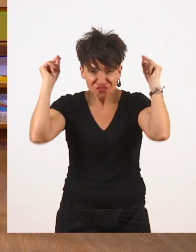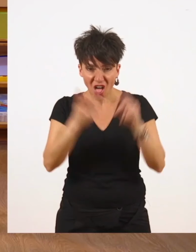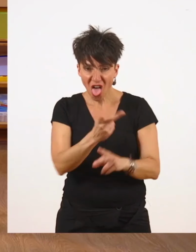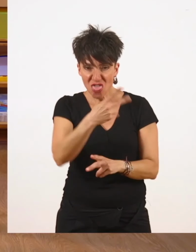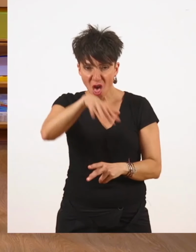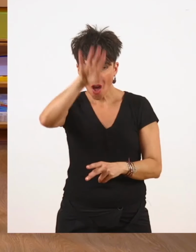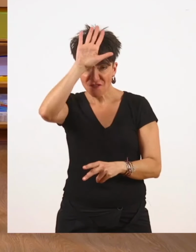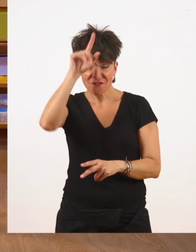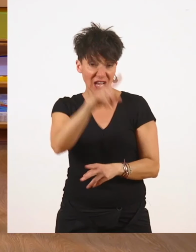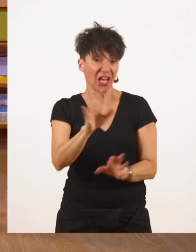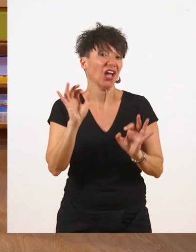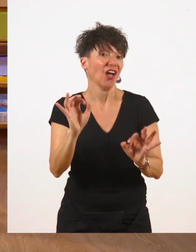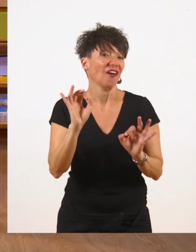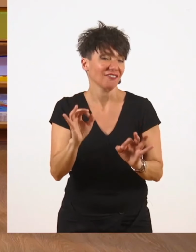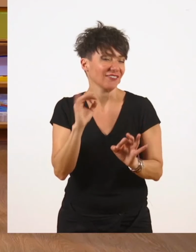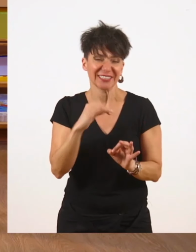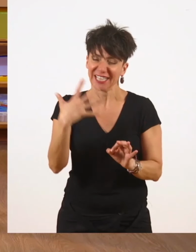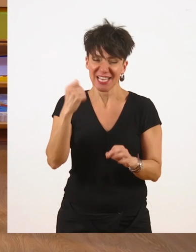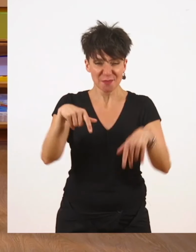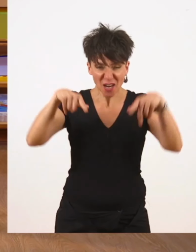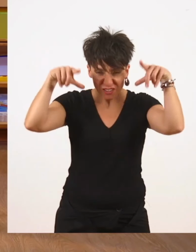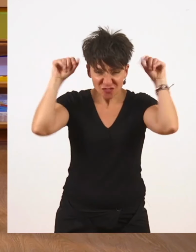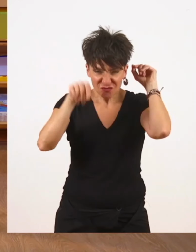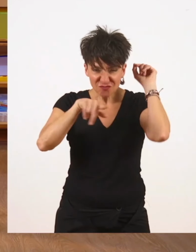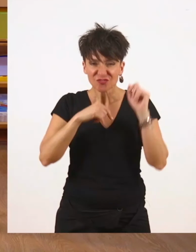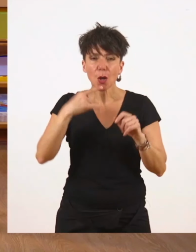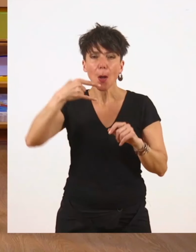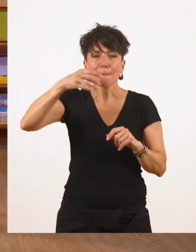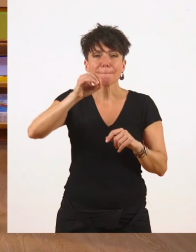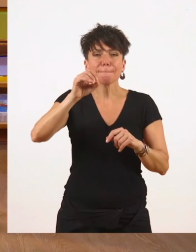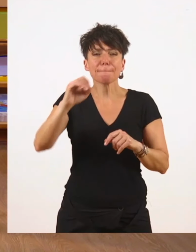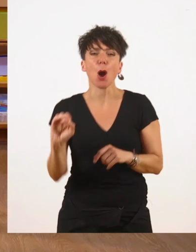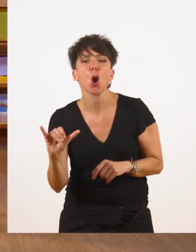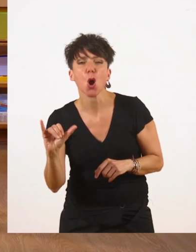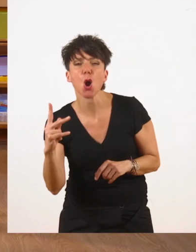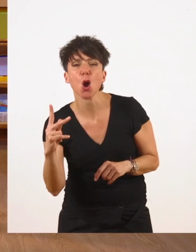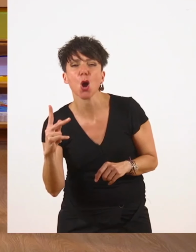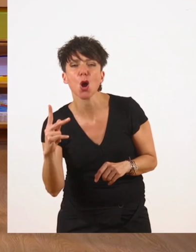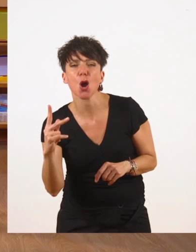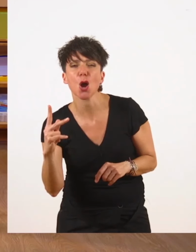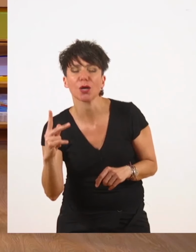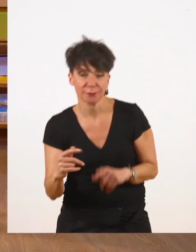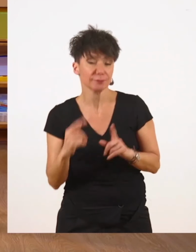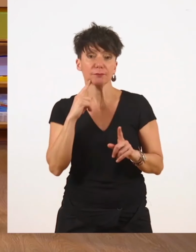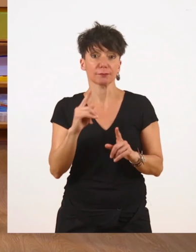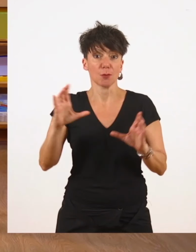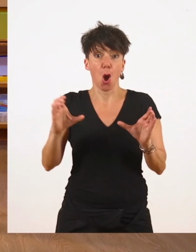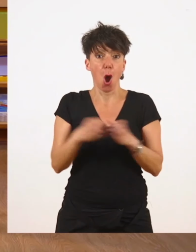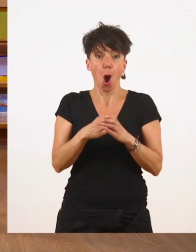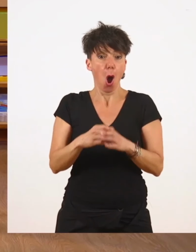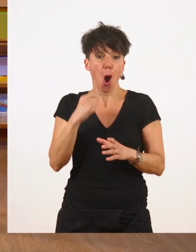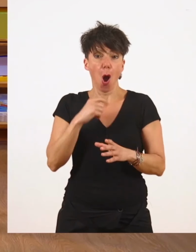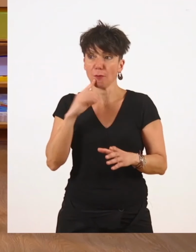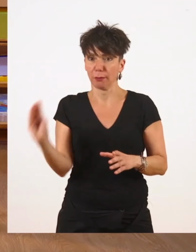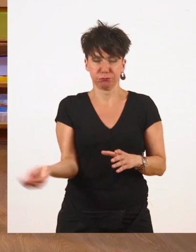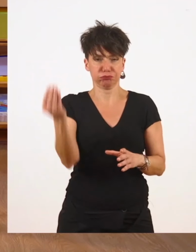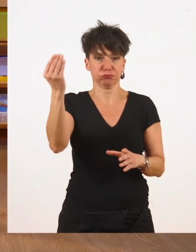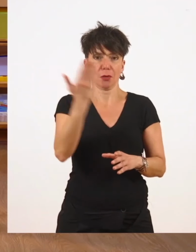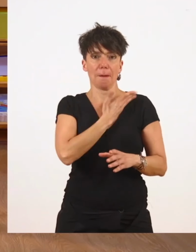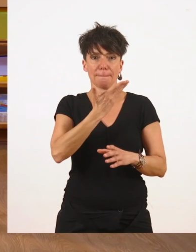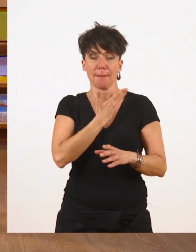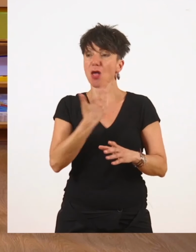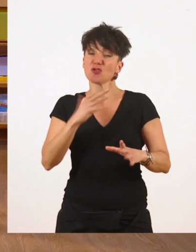Τιτάνια. Και φυσικά, το σκανταλιάρικο Ξωτικό, τον Πουκ. Την ίδια εκείνη στιγμή, εμφανίζεται και μια ομάδα μαστόρων, που έρχονται να κάνουν